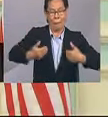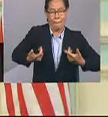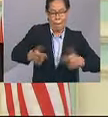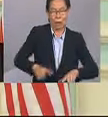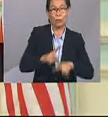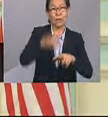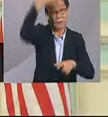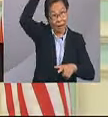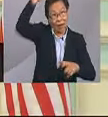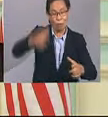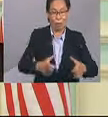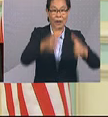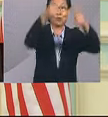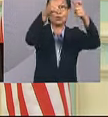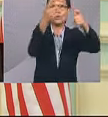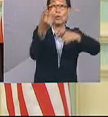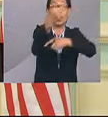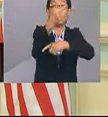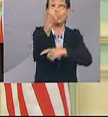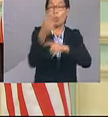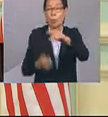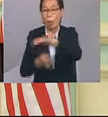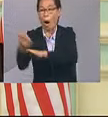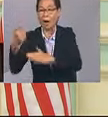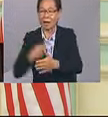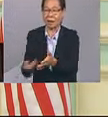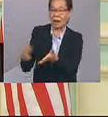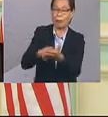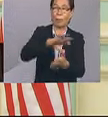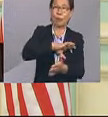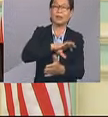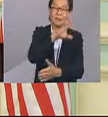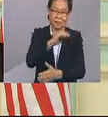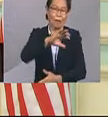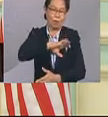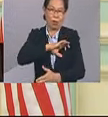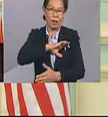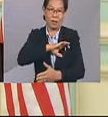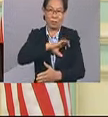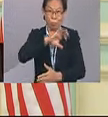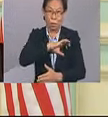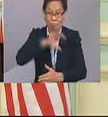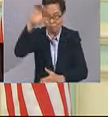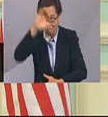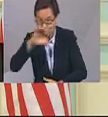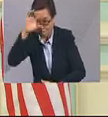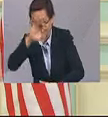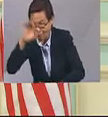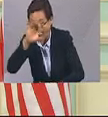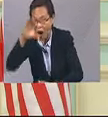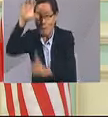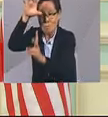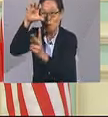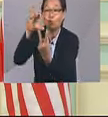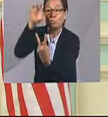Selangor Mansion, 2 yang lari. Kita laporkan kepada polis, pihak polis dapat menjejaki mereka dan